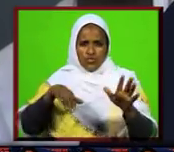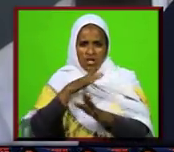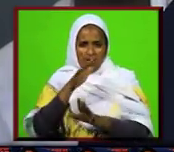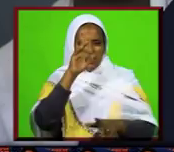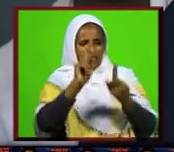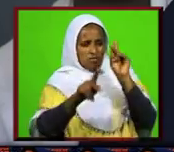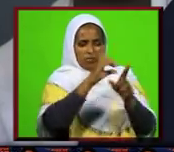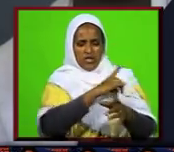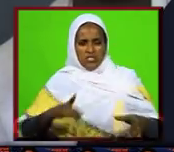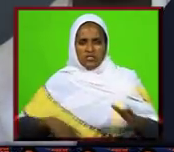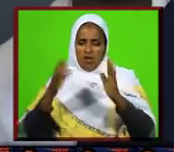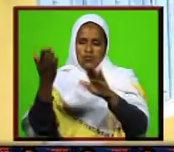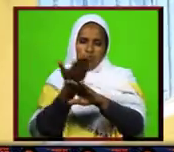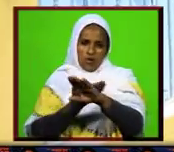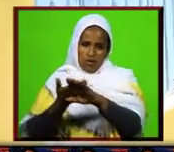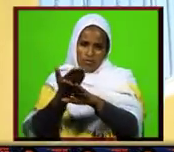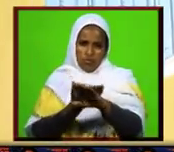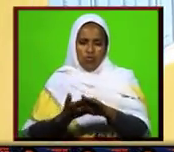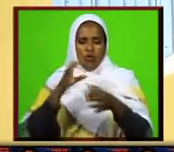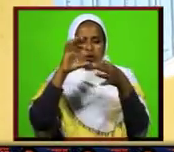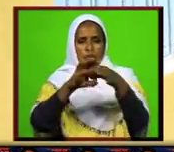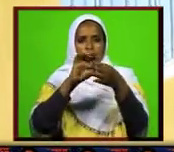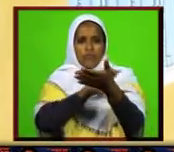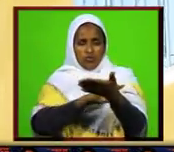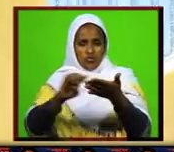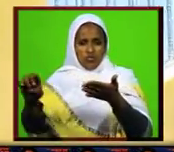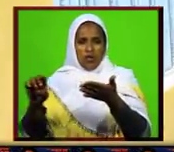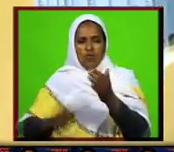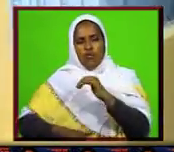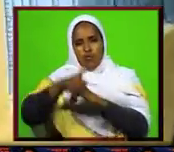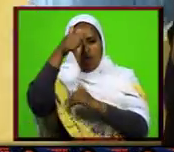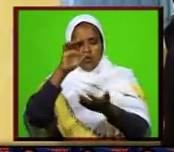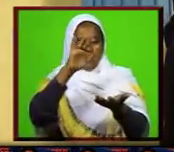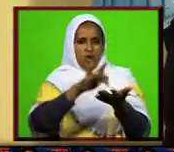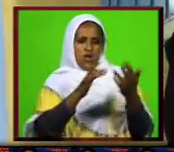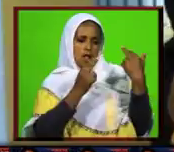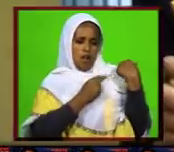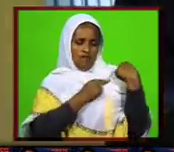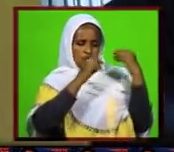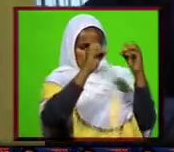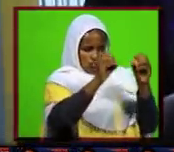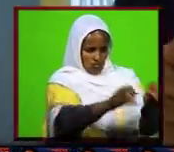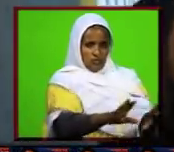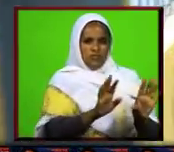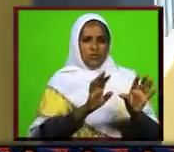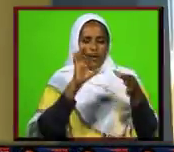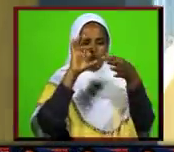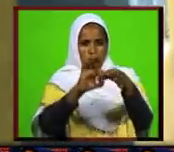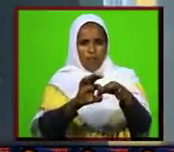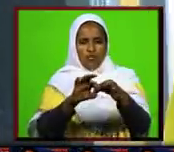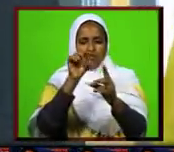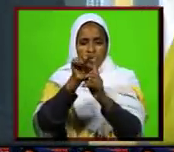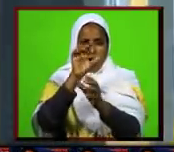ህዝበ ክርስቲያኑን ተማጽነዋል። ለማህበረ ቅዱሳን ዋናው ማዕከል ማላፊነቱን በመተው ማህበሩም